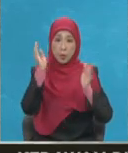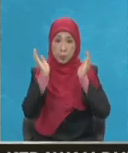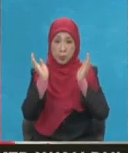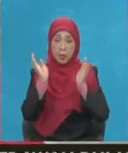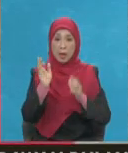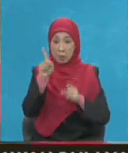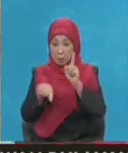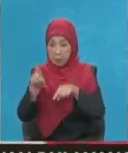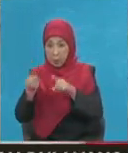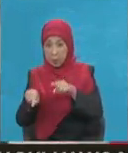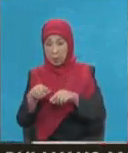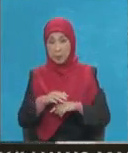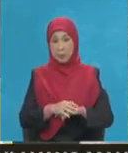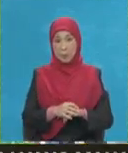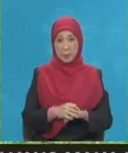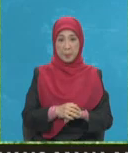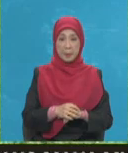sebenarnya, kalau menurut perlembagaan.